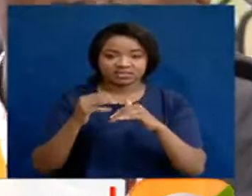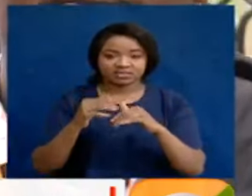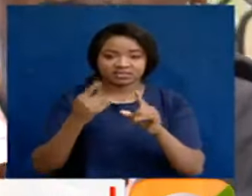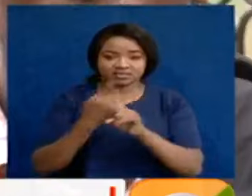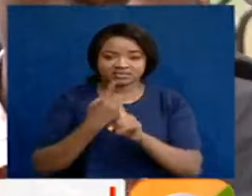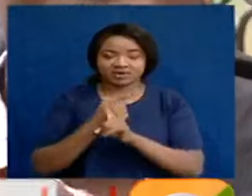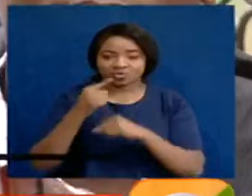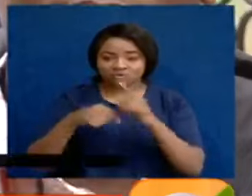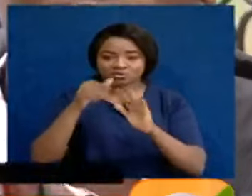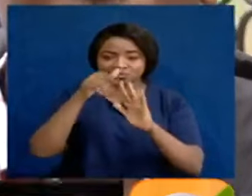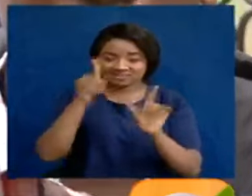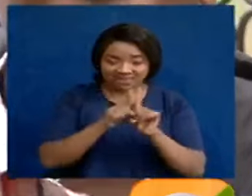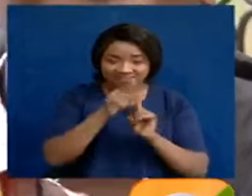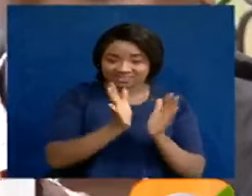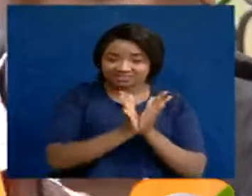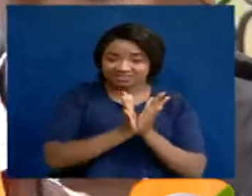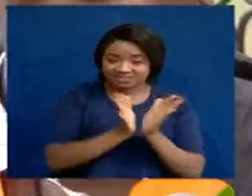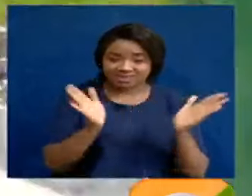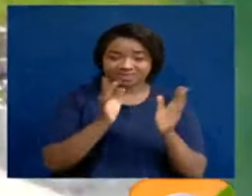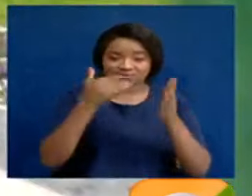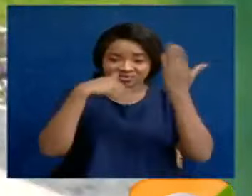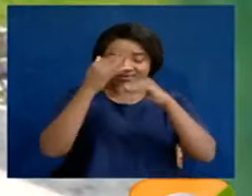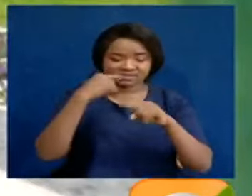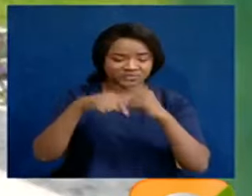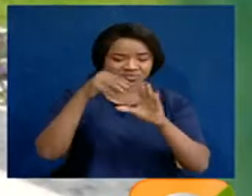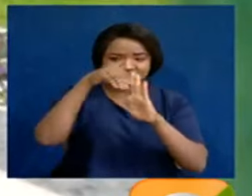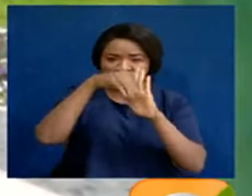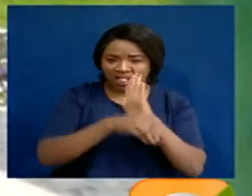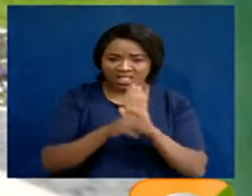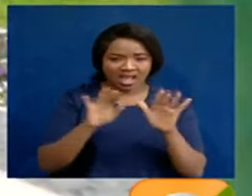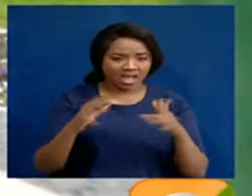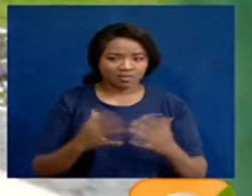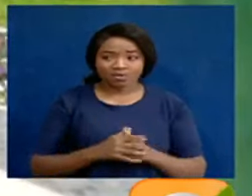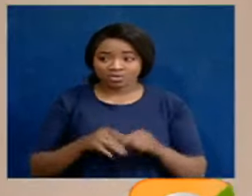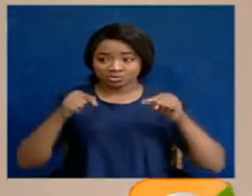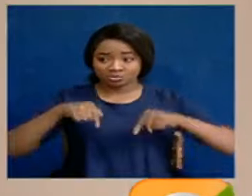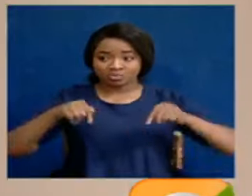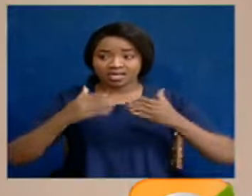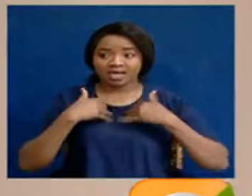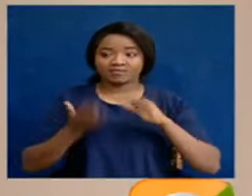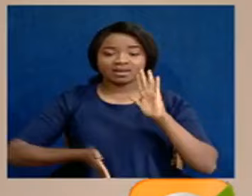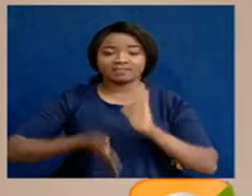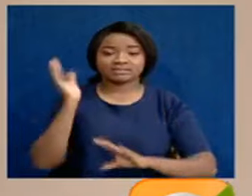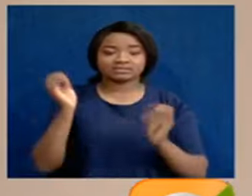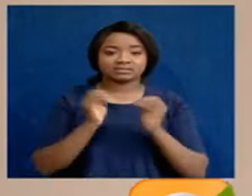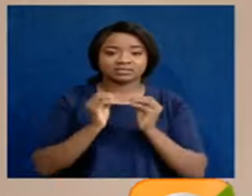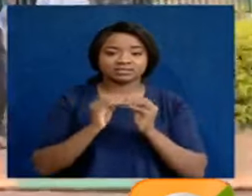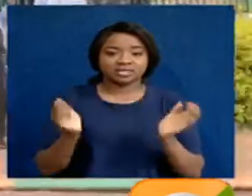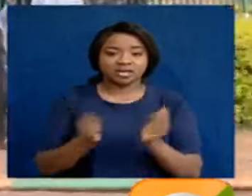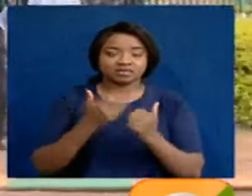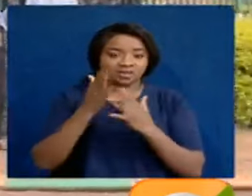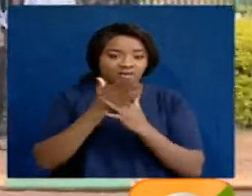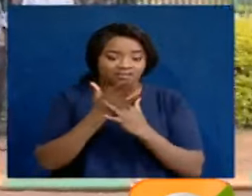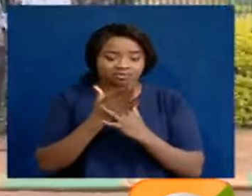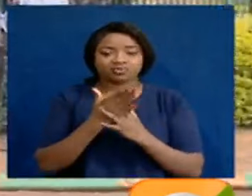chini jinsi ambavyo inaonekana. Mkutano wa dharura ulifanyika hii leo kati ya usimamizi wa chuo hicho na